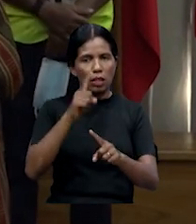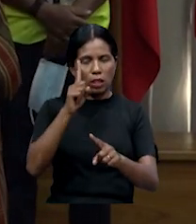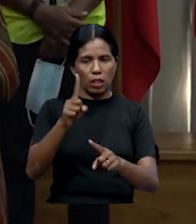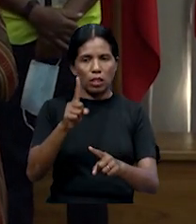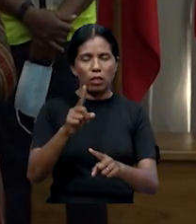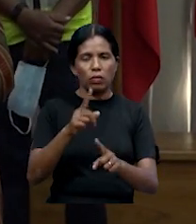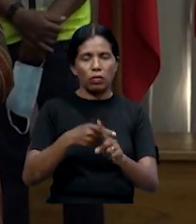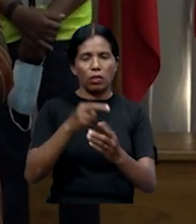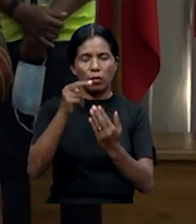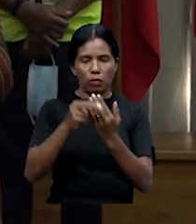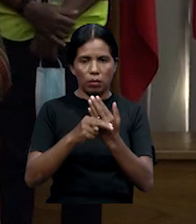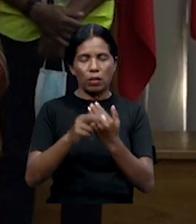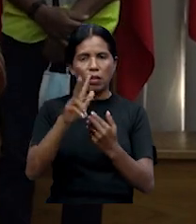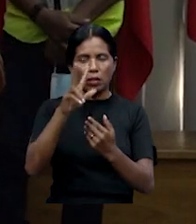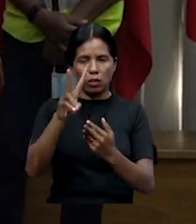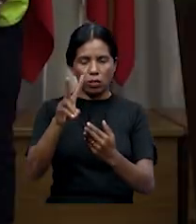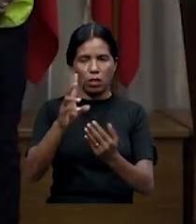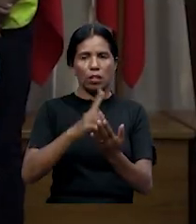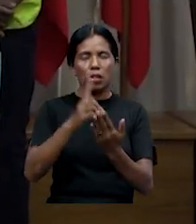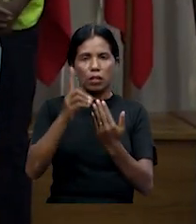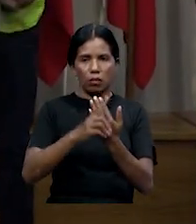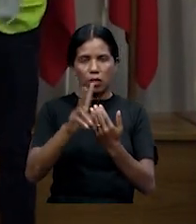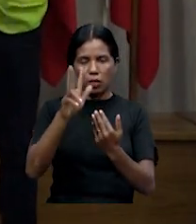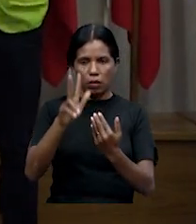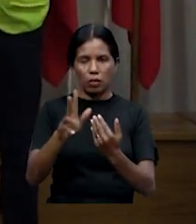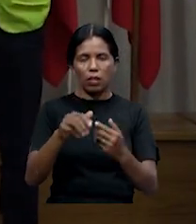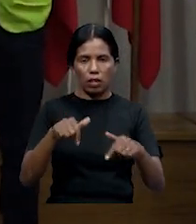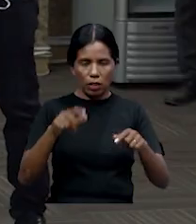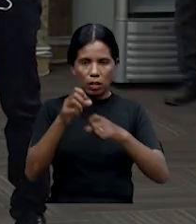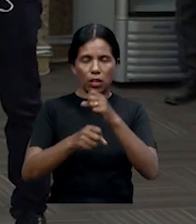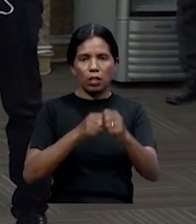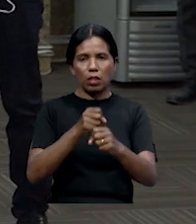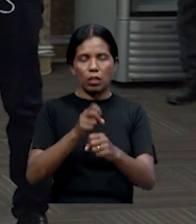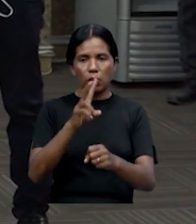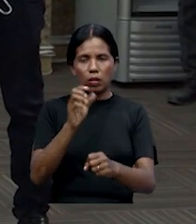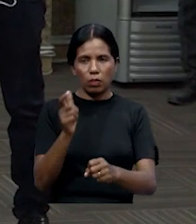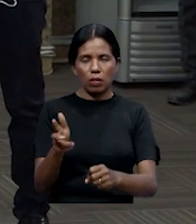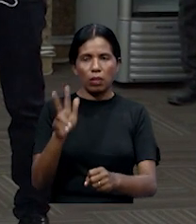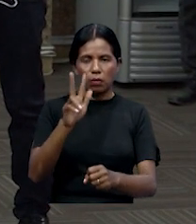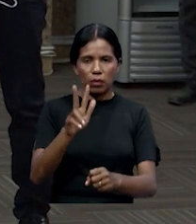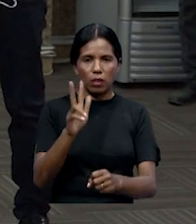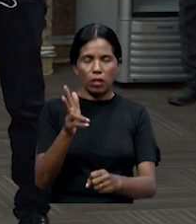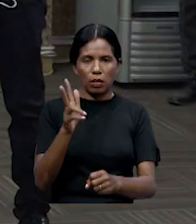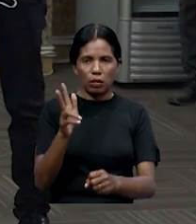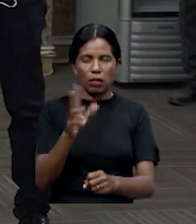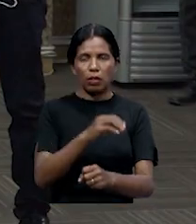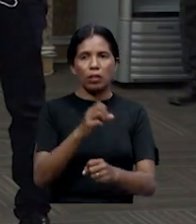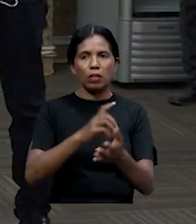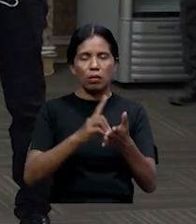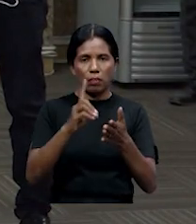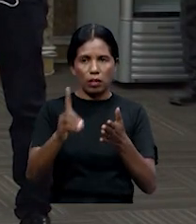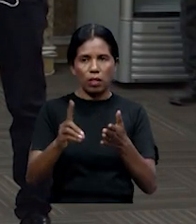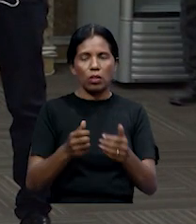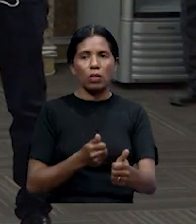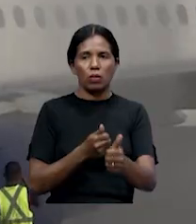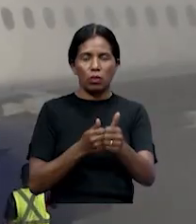fulan novembro dala rua dezembro dala tolu no iha tinering rua rua nulu resen tolu kada semana tir frekuensia nebe